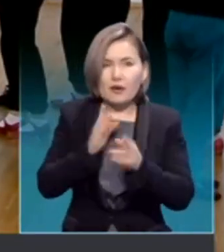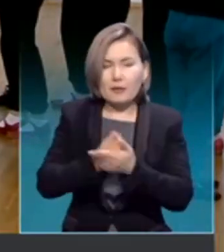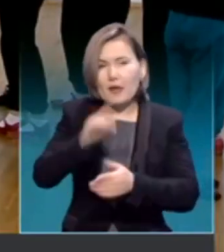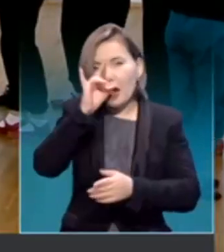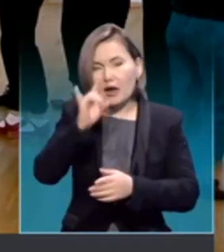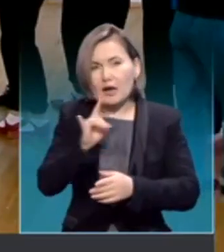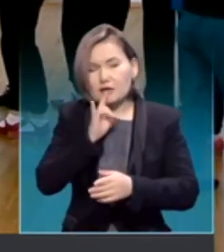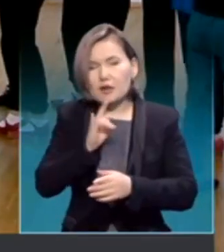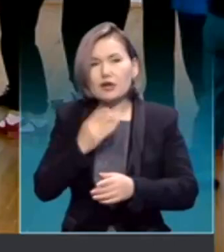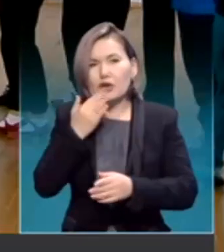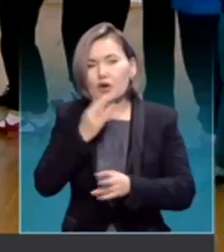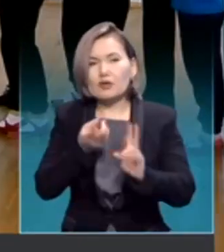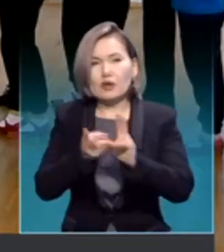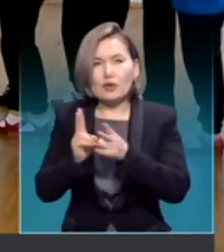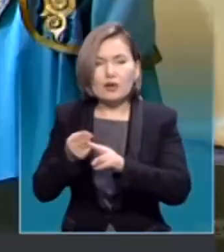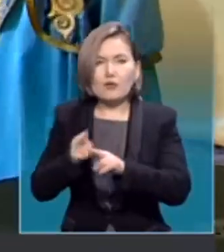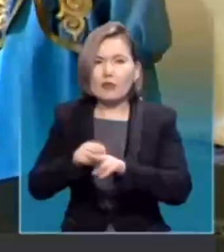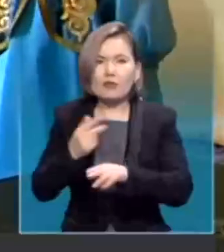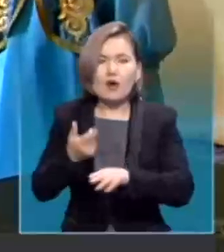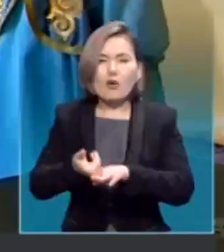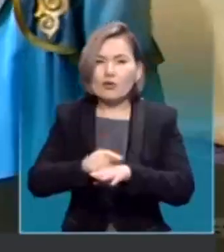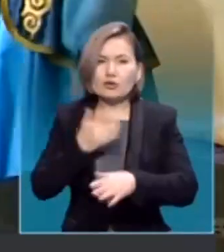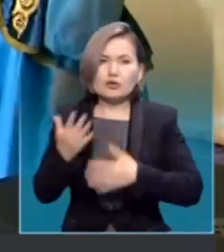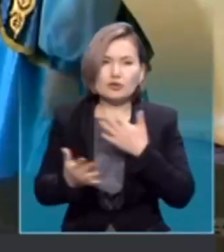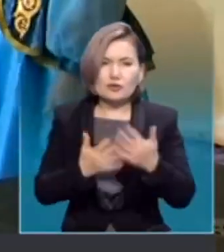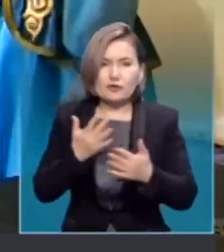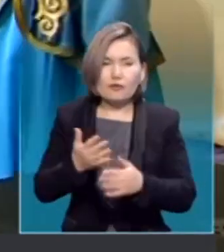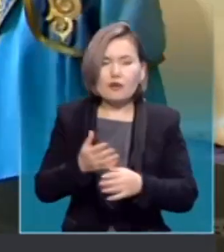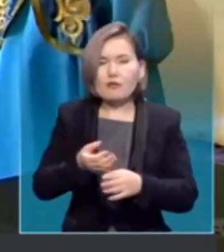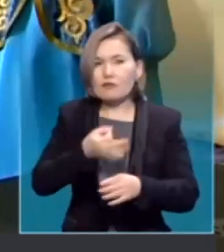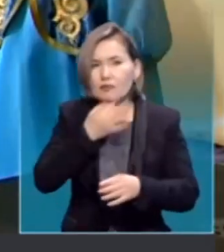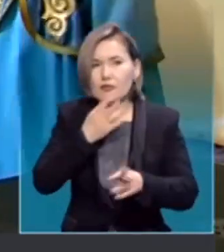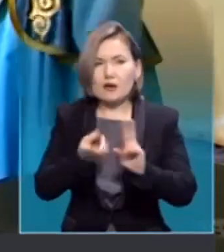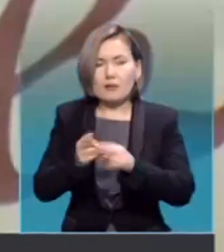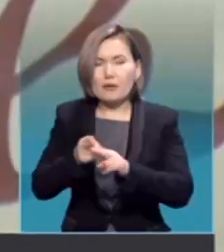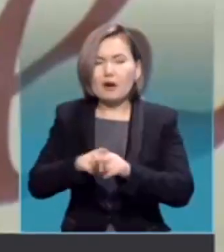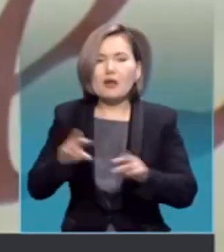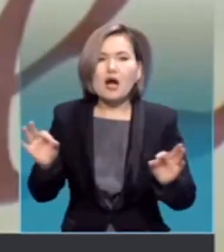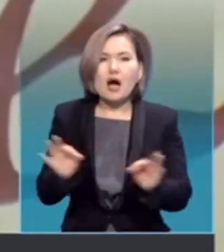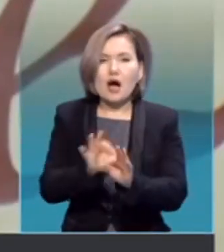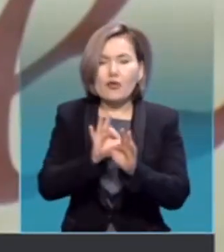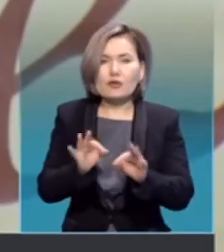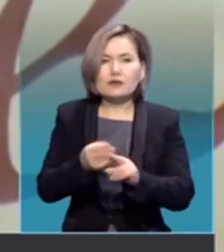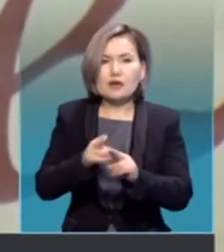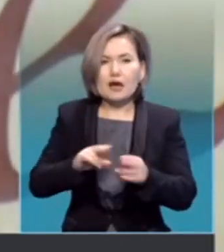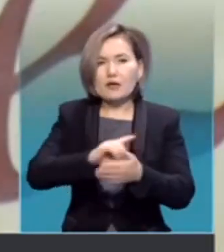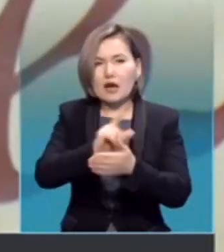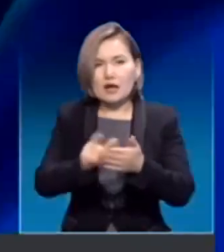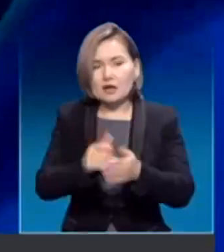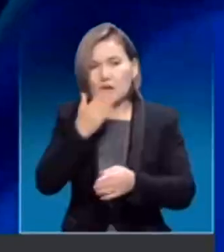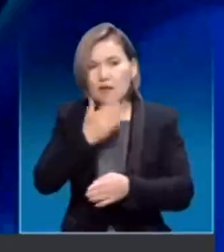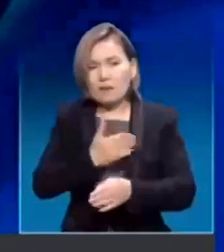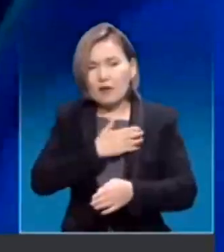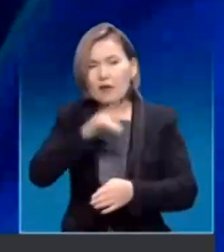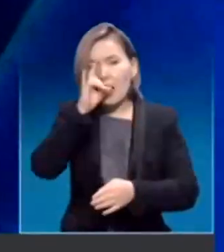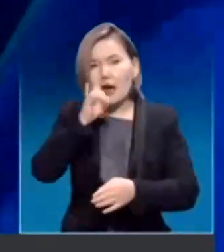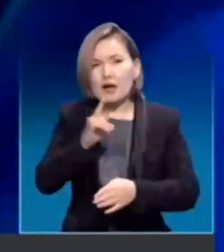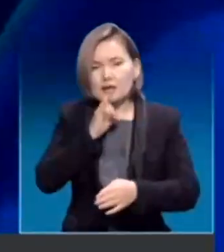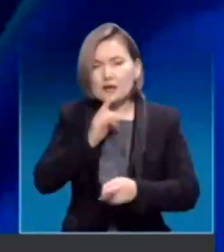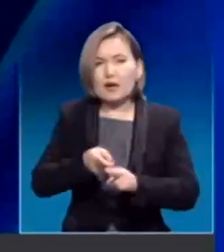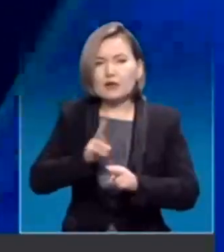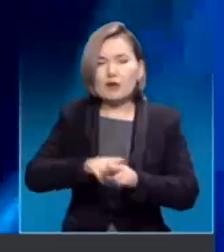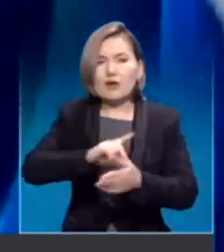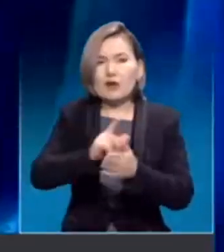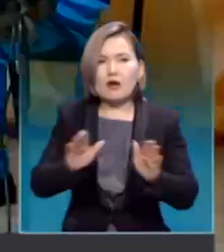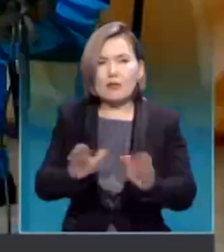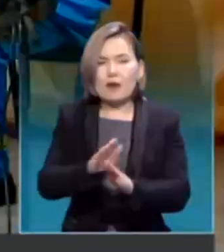бейіңізде ұлттың рухы жаны бар. Жергілікті өнерпаздар қазақтың әуезді әндерінде әуелетеді. Аймақта қазақтың дәстүрлі мың әні байқауы